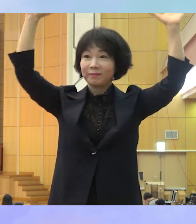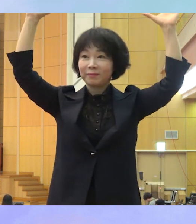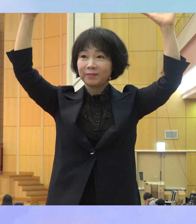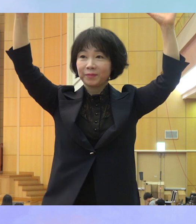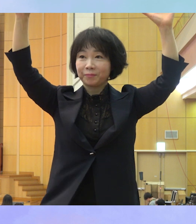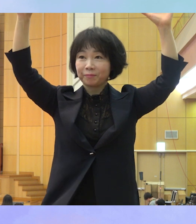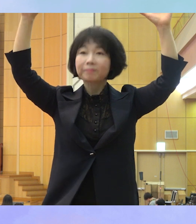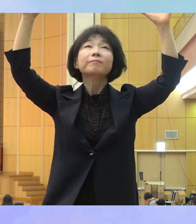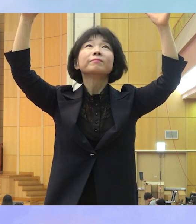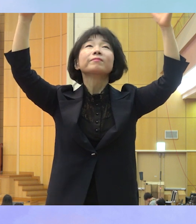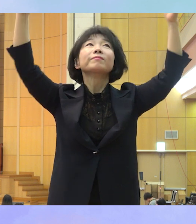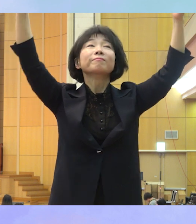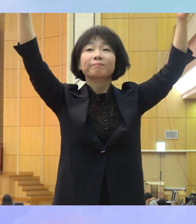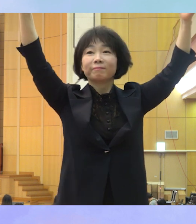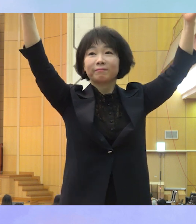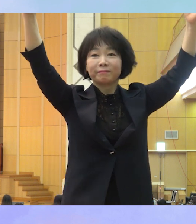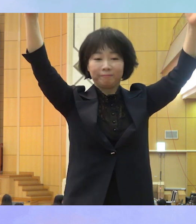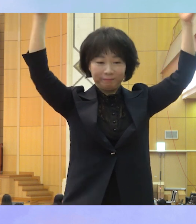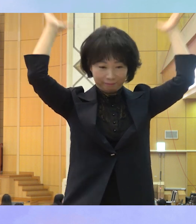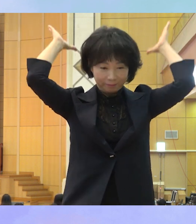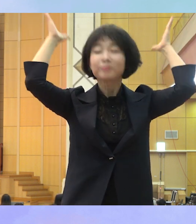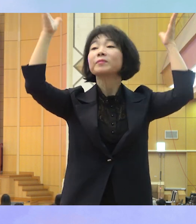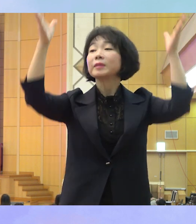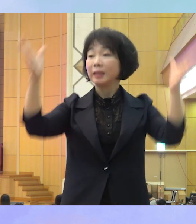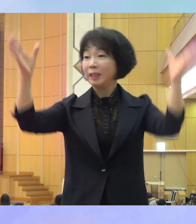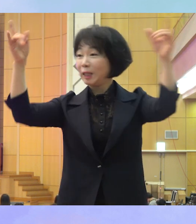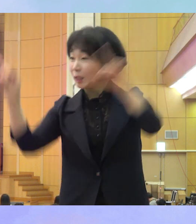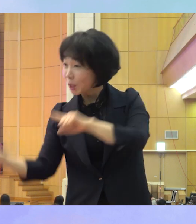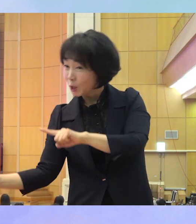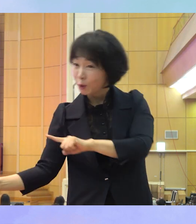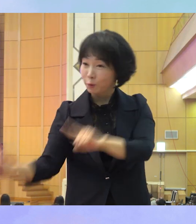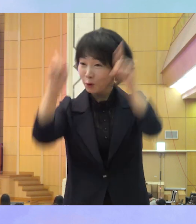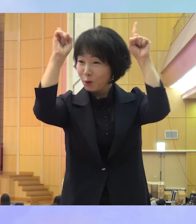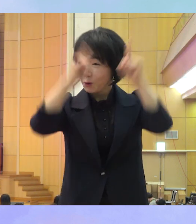부흥의 불길 타오르게 하소서.